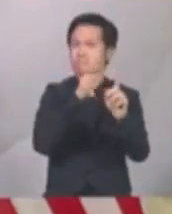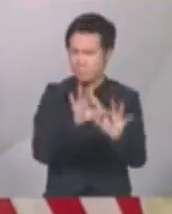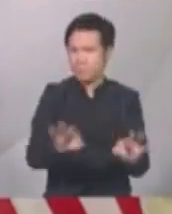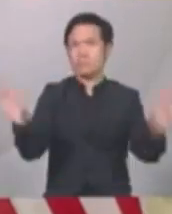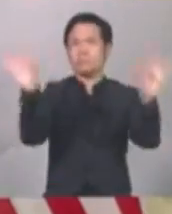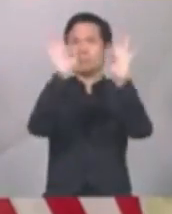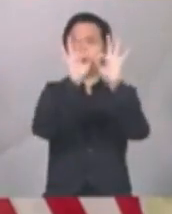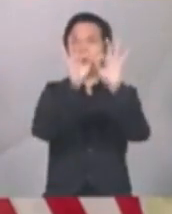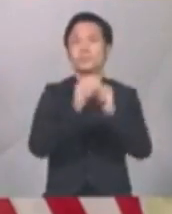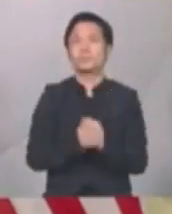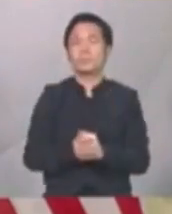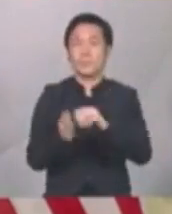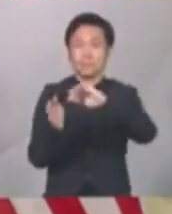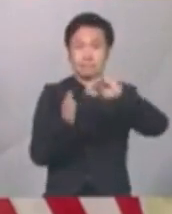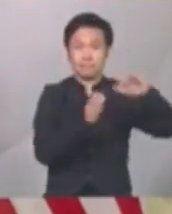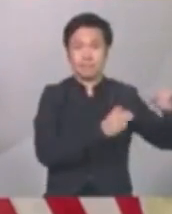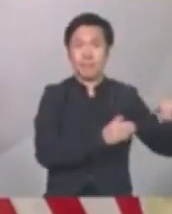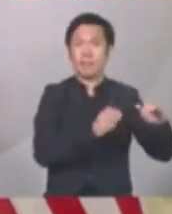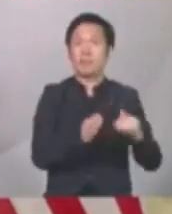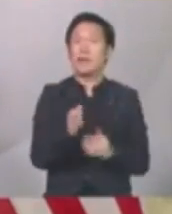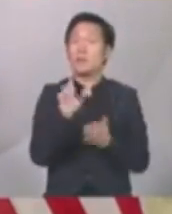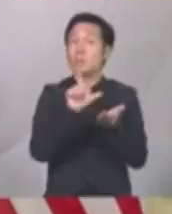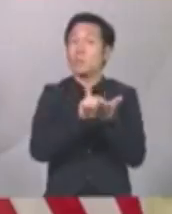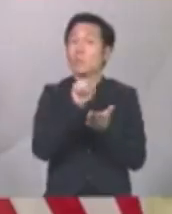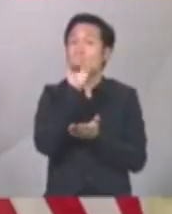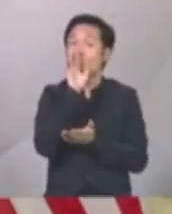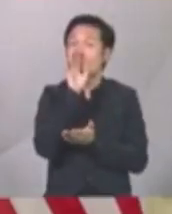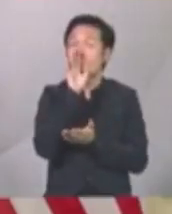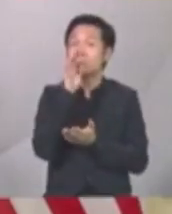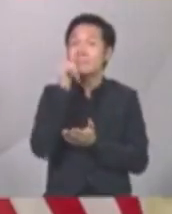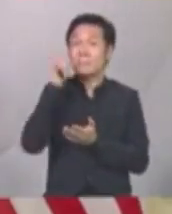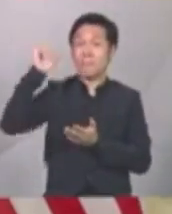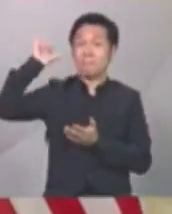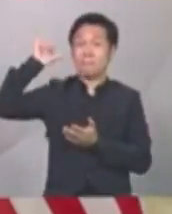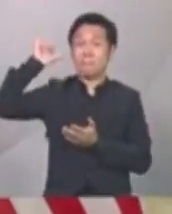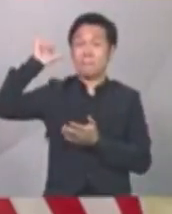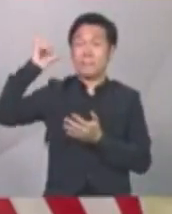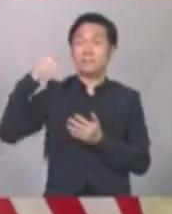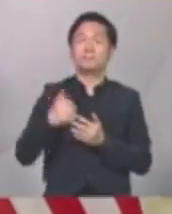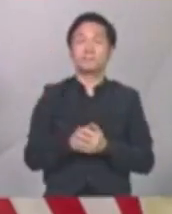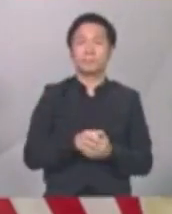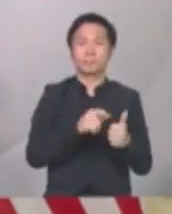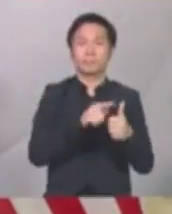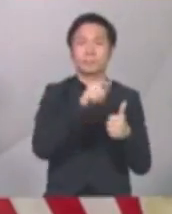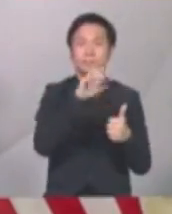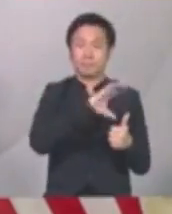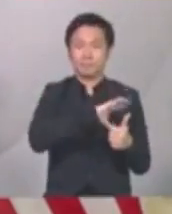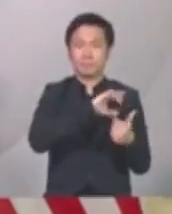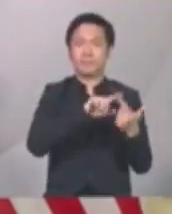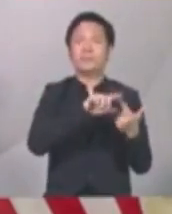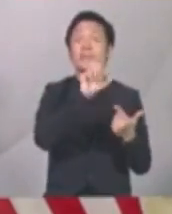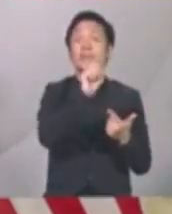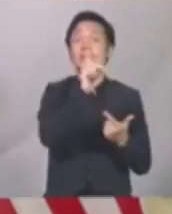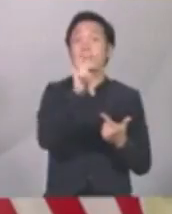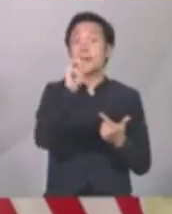Mengenai berita palsu, sehingga semalam PDRM dan SKMM Suruhanjaya Komunikasi